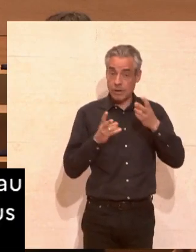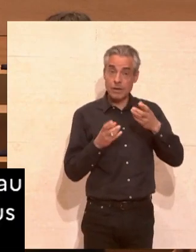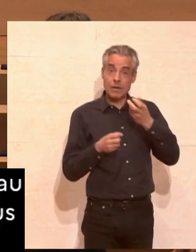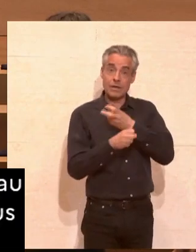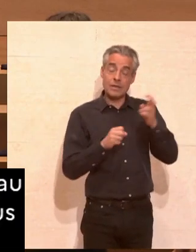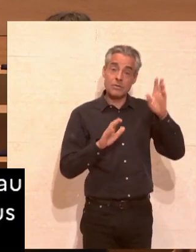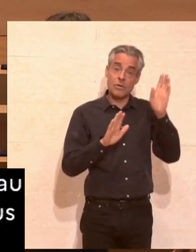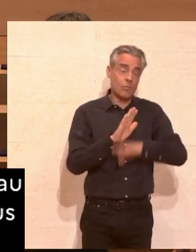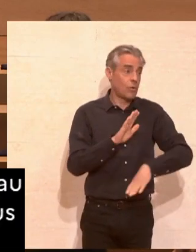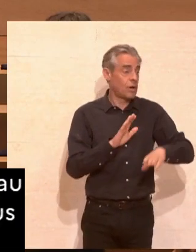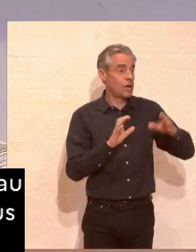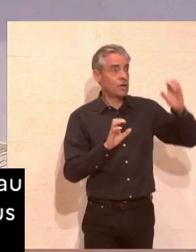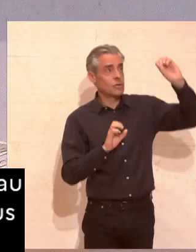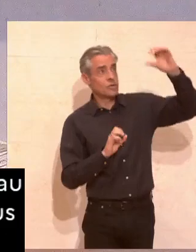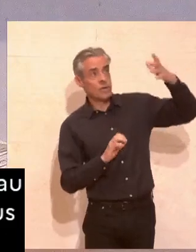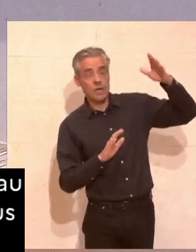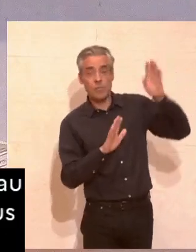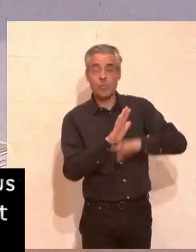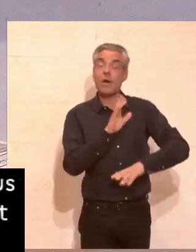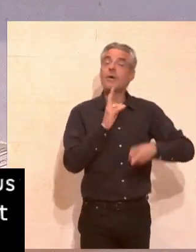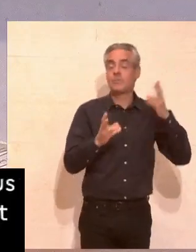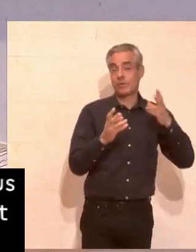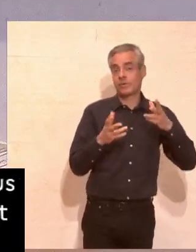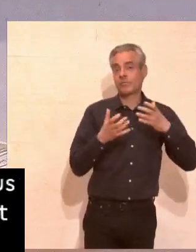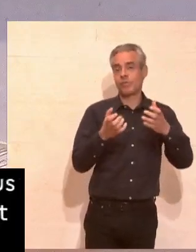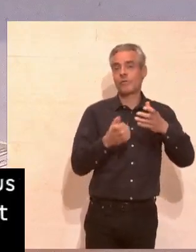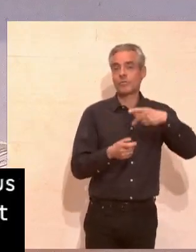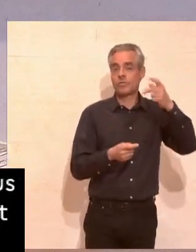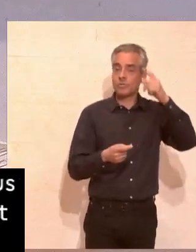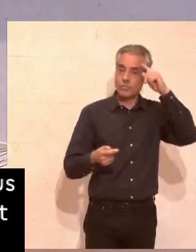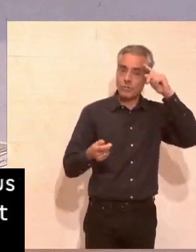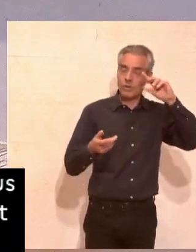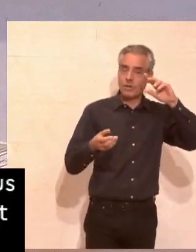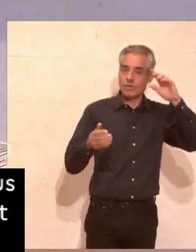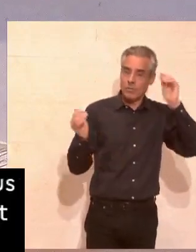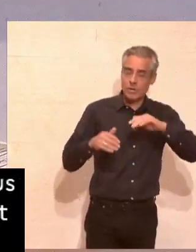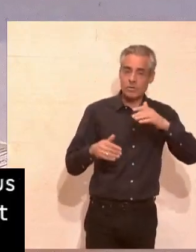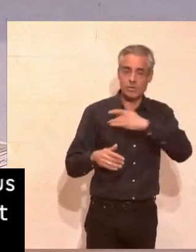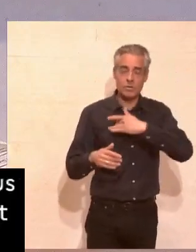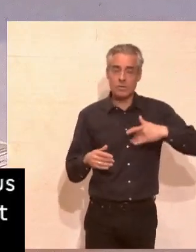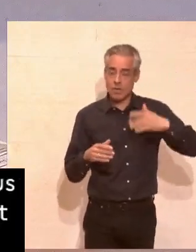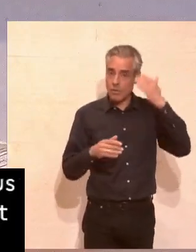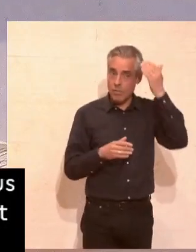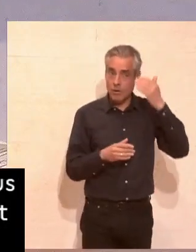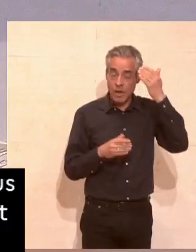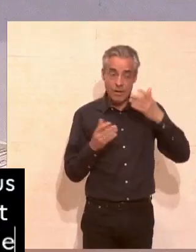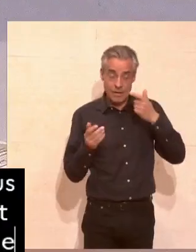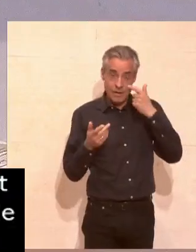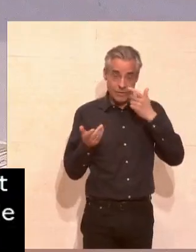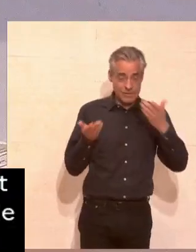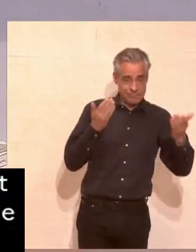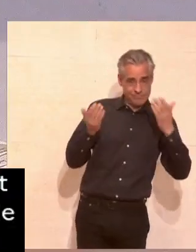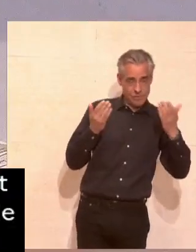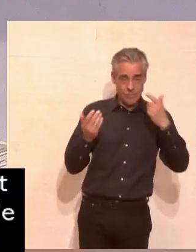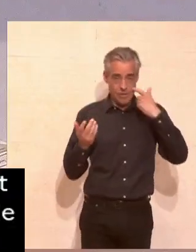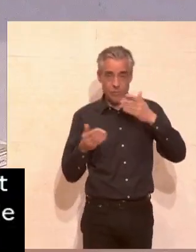moins de temps d'ensoleillement, bien, aussi ça peut provoquer un peu plus de problèmes de santé mentale. On est vraiment encore dans la polarisation des choses. Est-ce